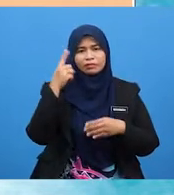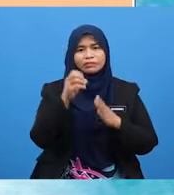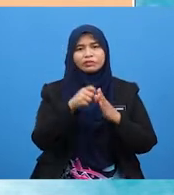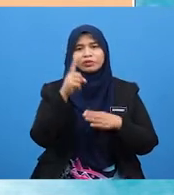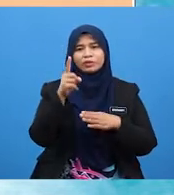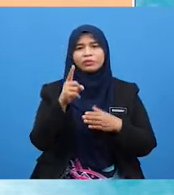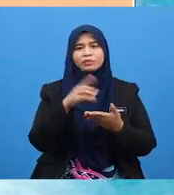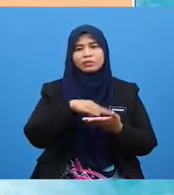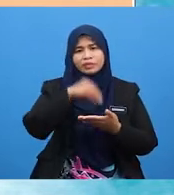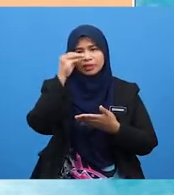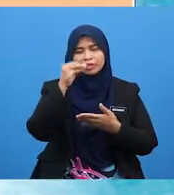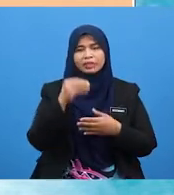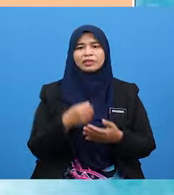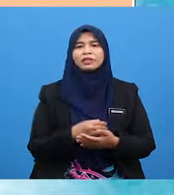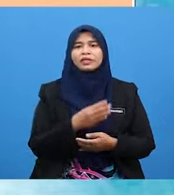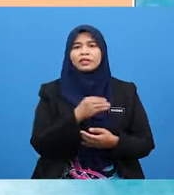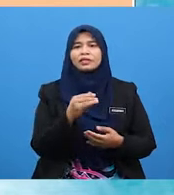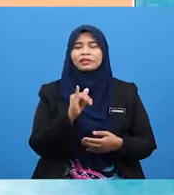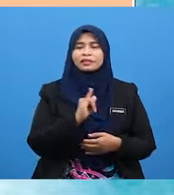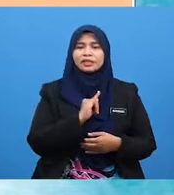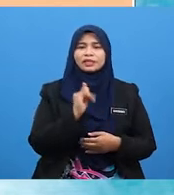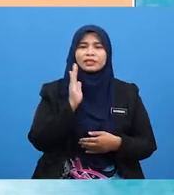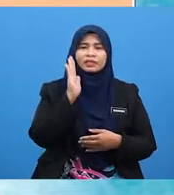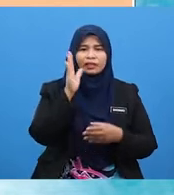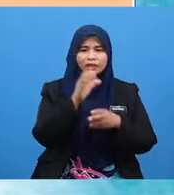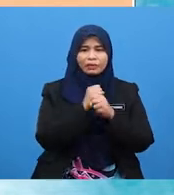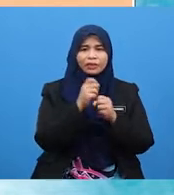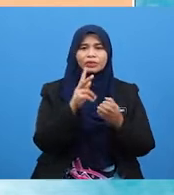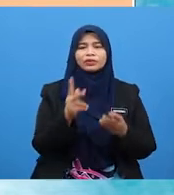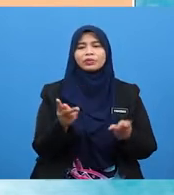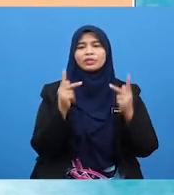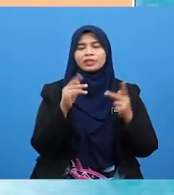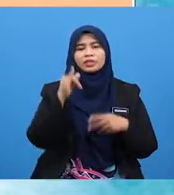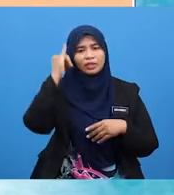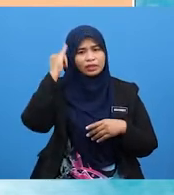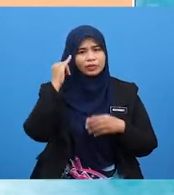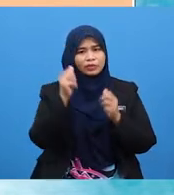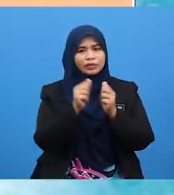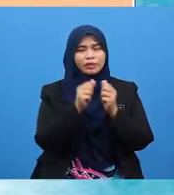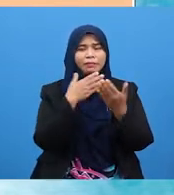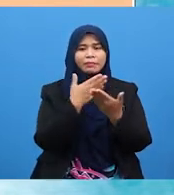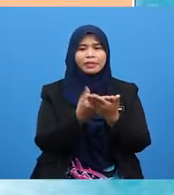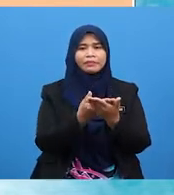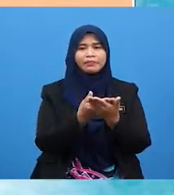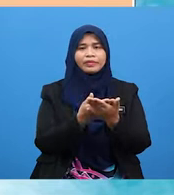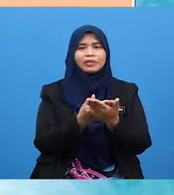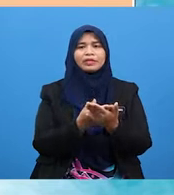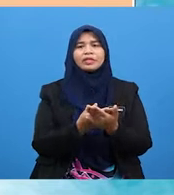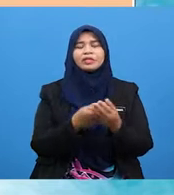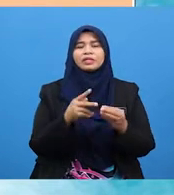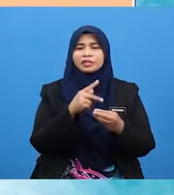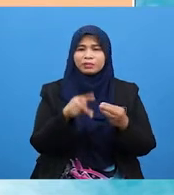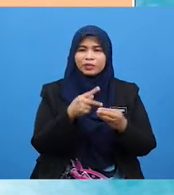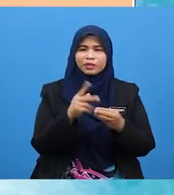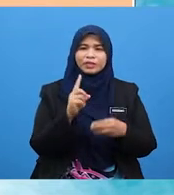mata pelajaran. Natijahnya, saya dapat menguasai ilmu yang dipelajari dengan baik.